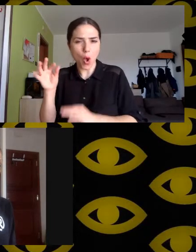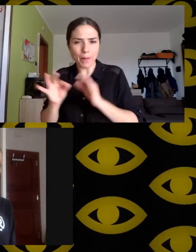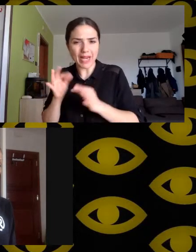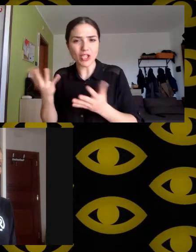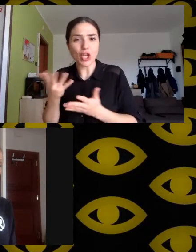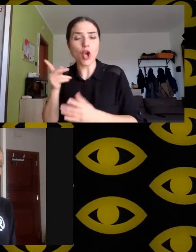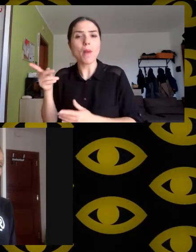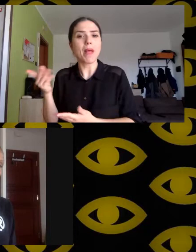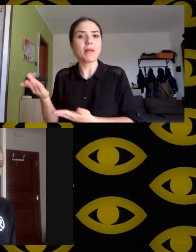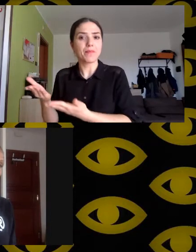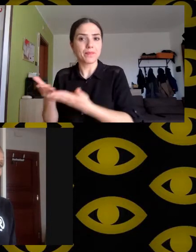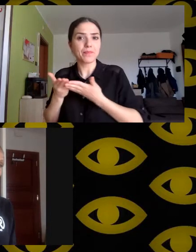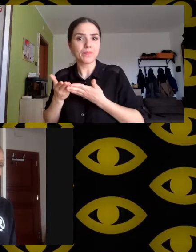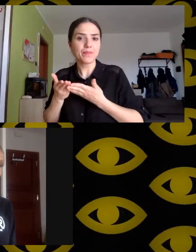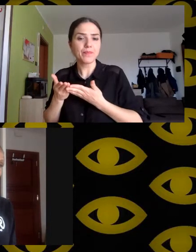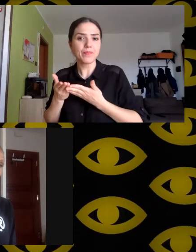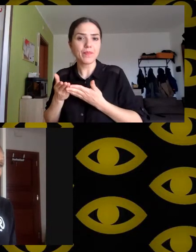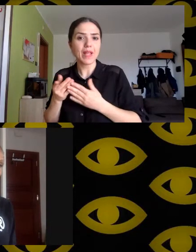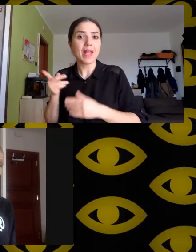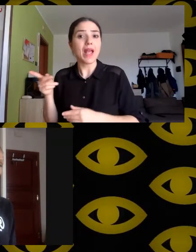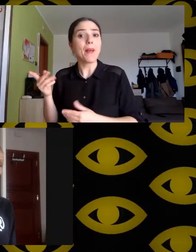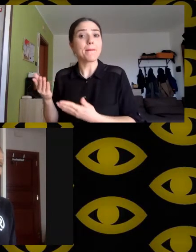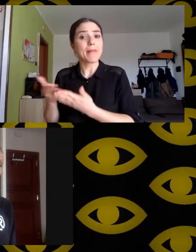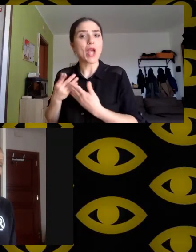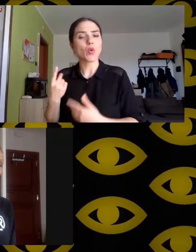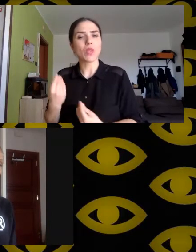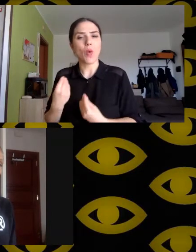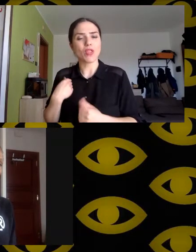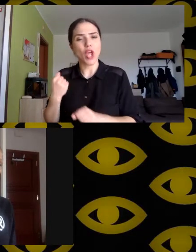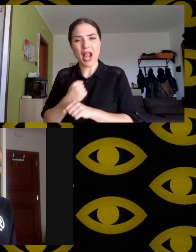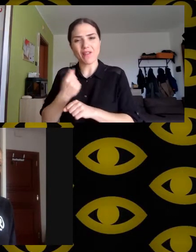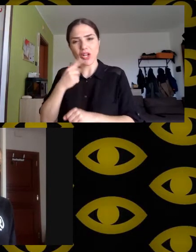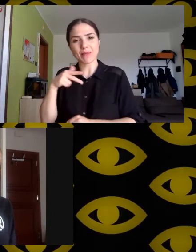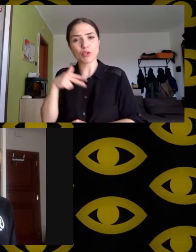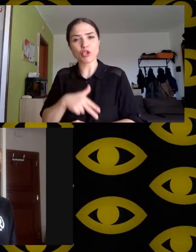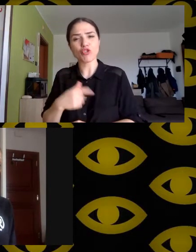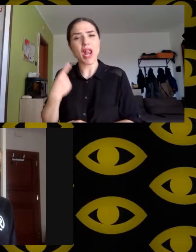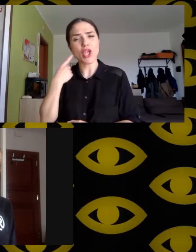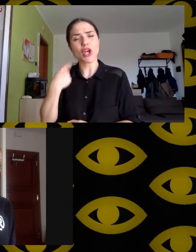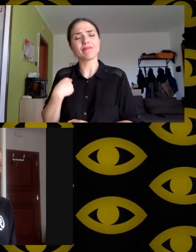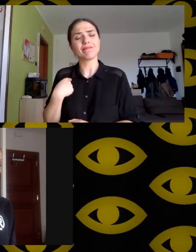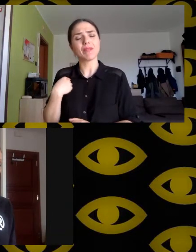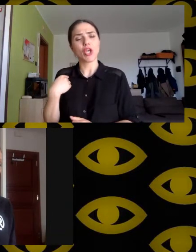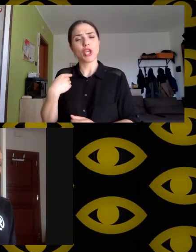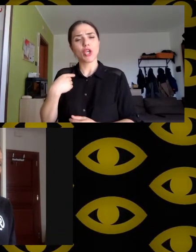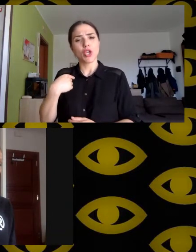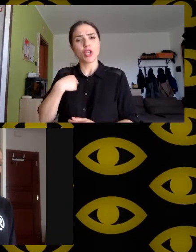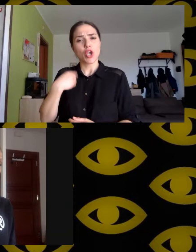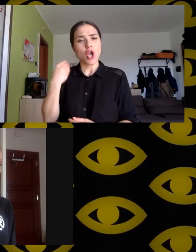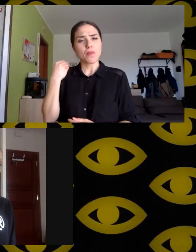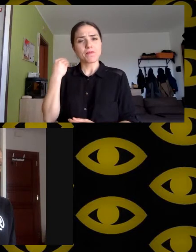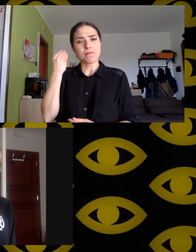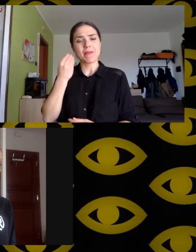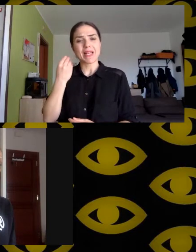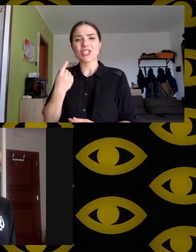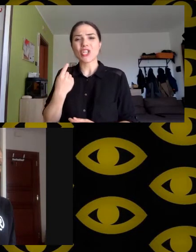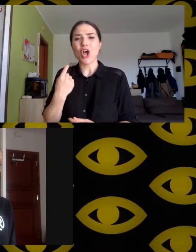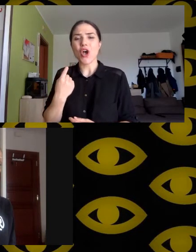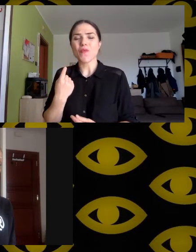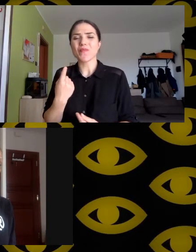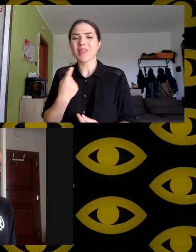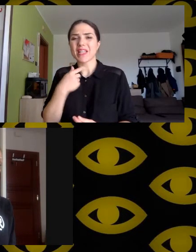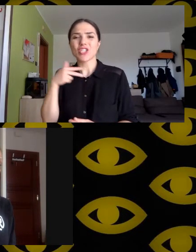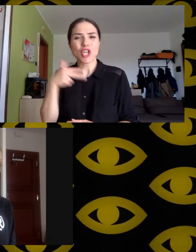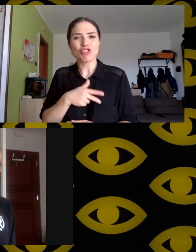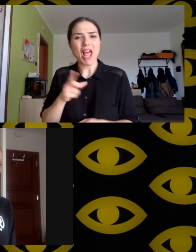e a svolgere le mie operazioni sul sociale, perché credo che fare sociale sia una vocazione. Io chiaramente la sento perché sono non vedente,